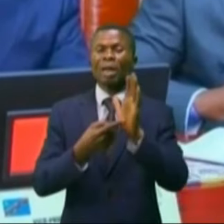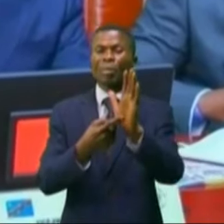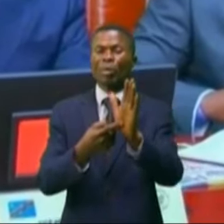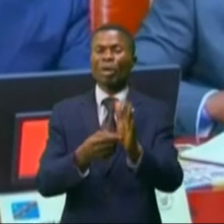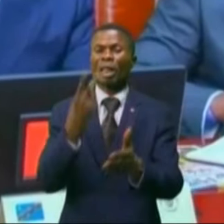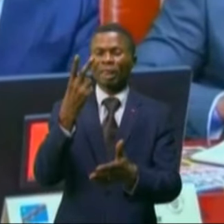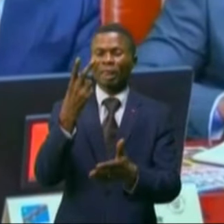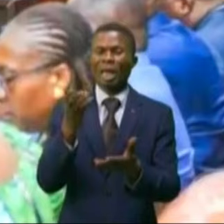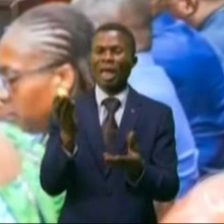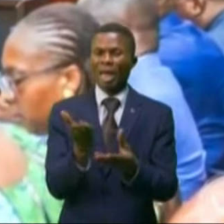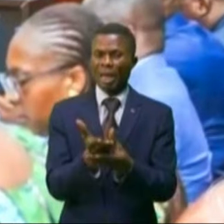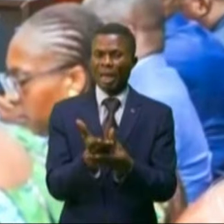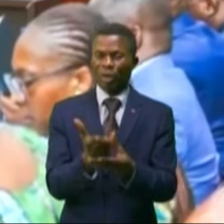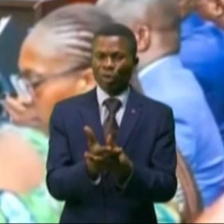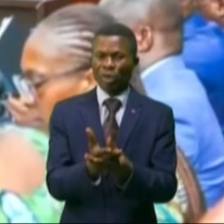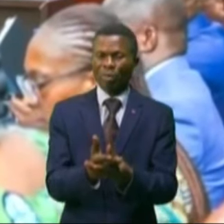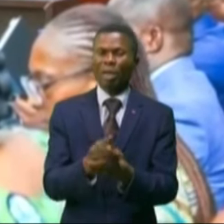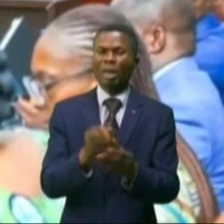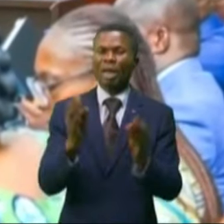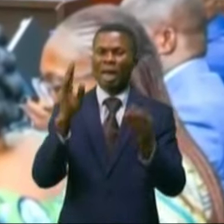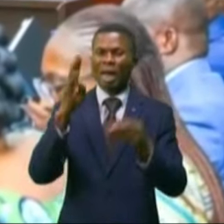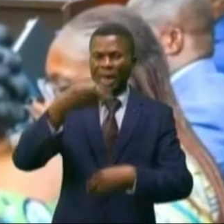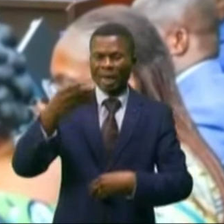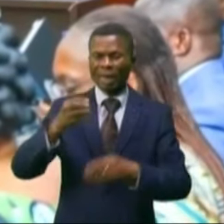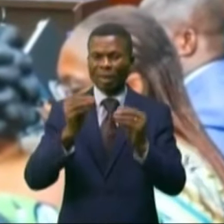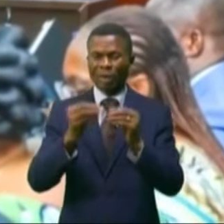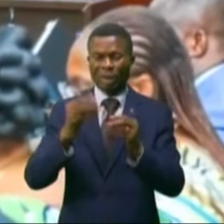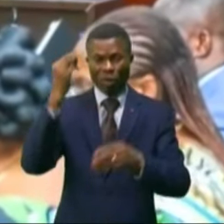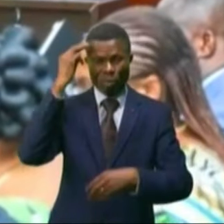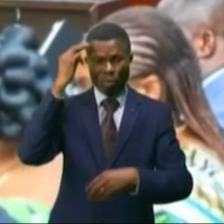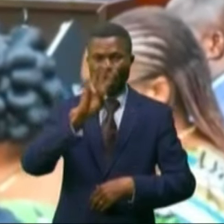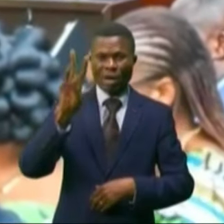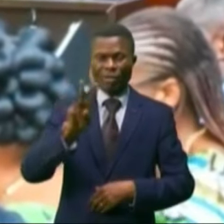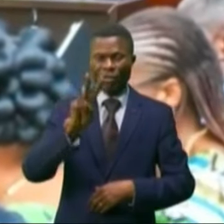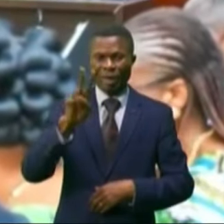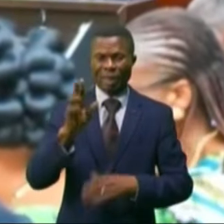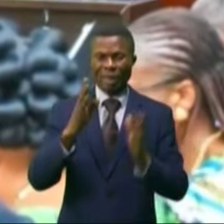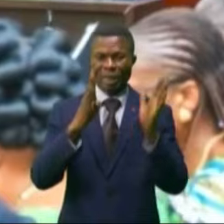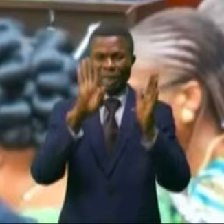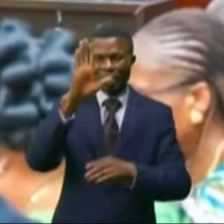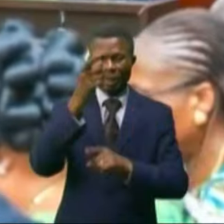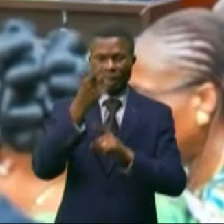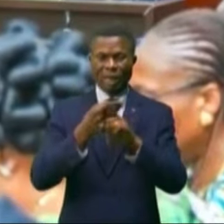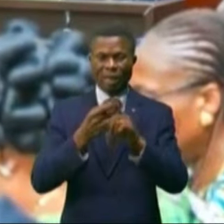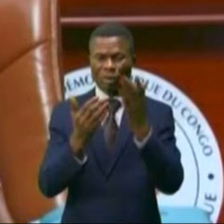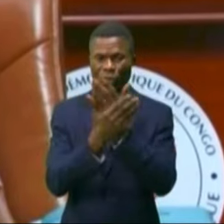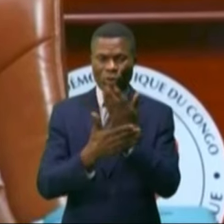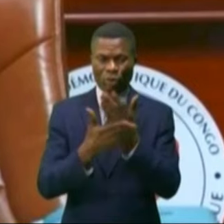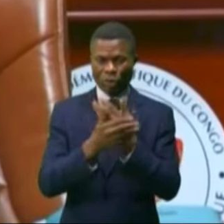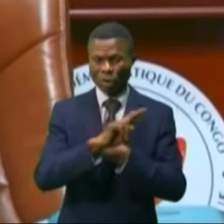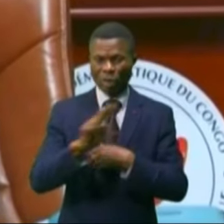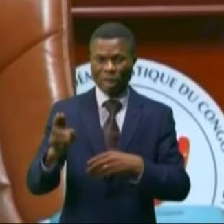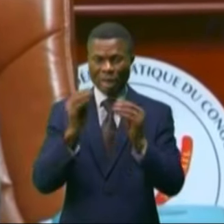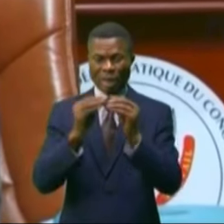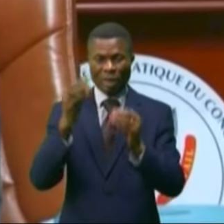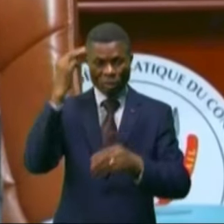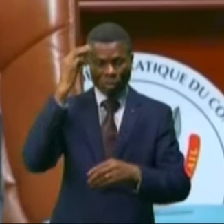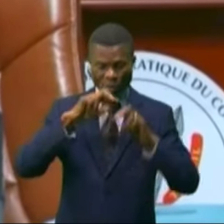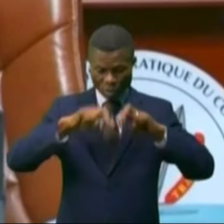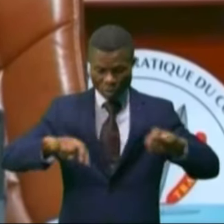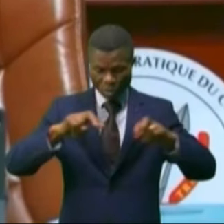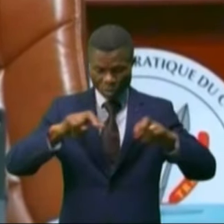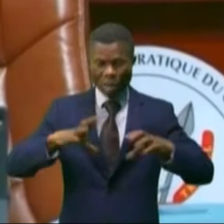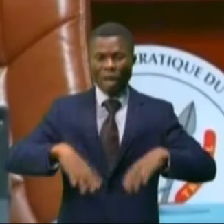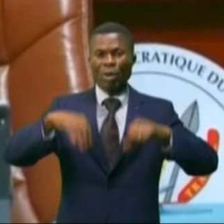quatrième réunion ordinaire du Conseil des ministres tenue le vendredi 5 juillet 2024. À l'occasion, le Conseil des ministres a examiné et